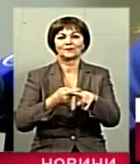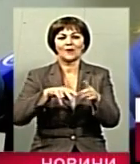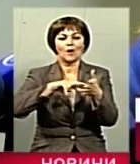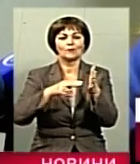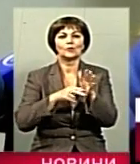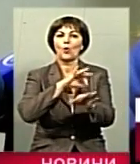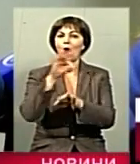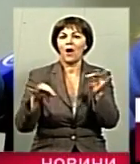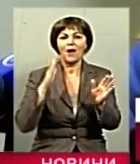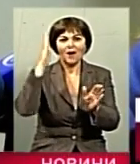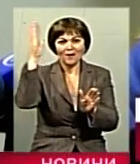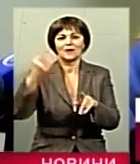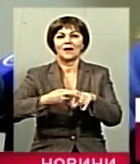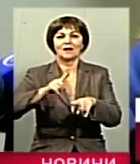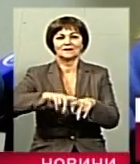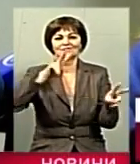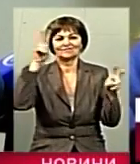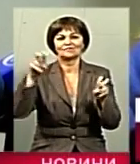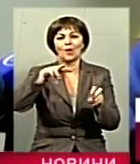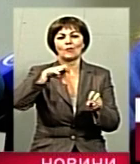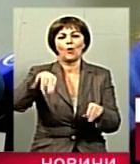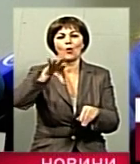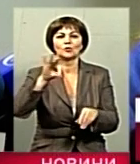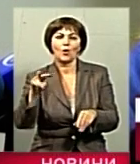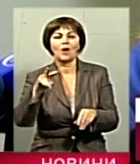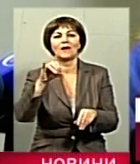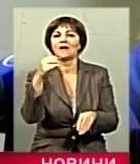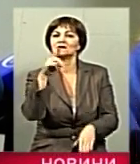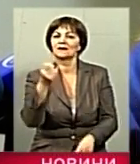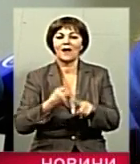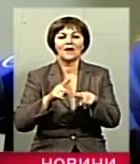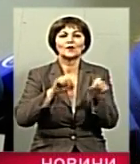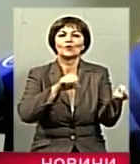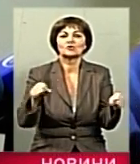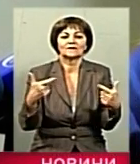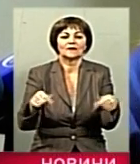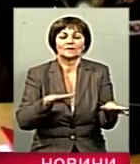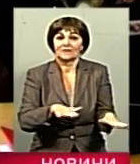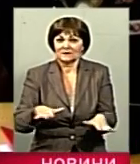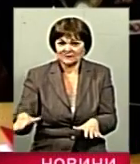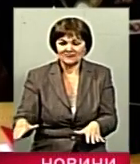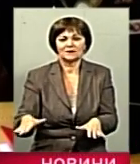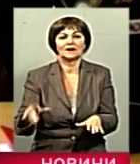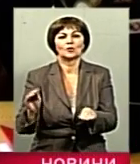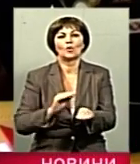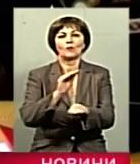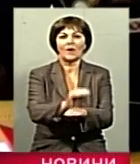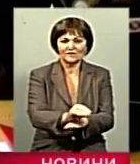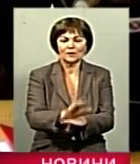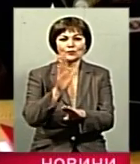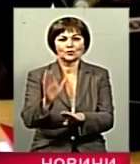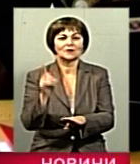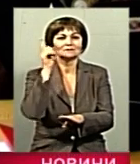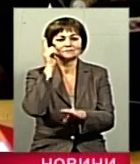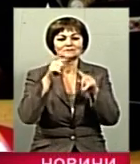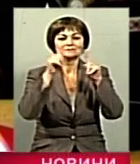під назвою «Модалайзер» – це дослідження мобільності містян – за допомогою мобільного додатку. Буде